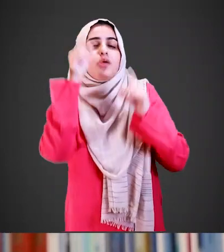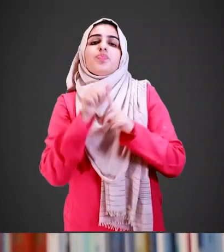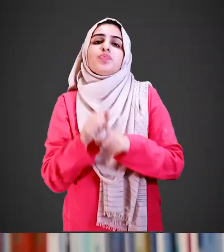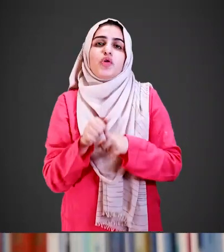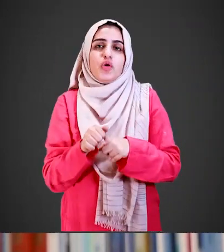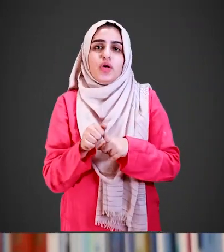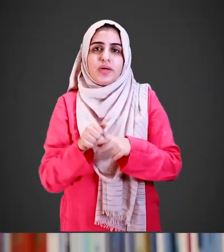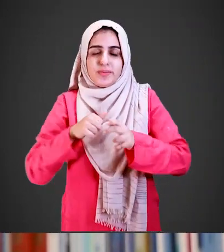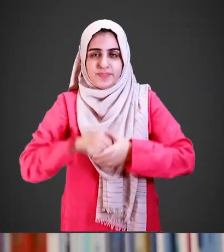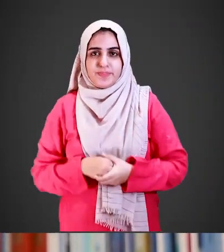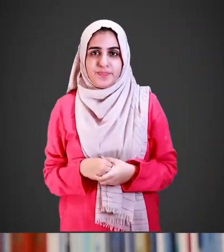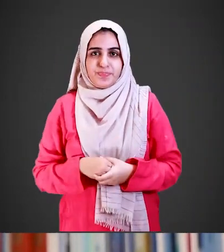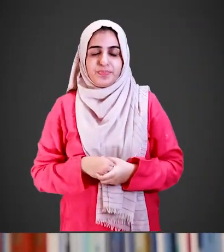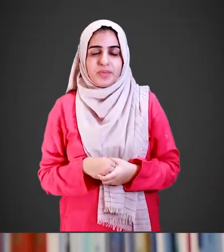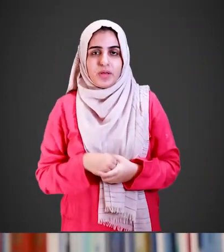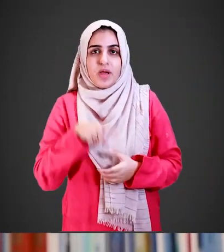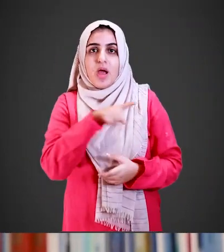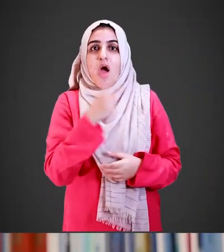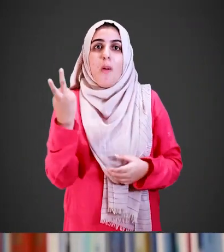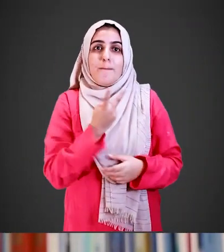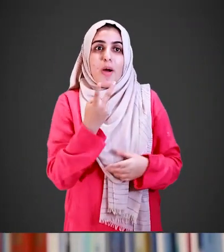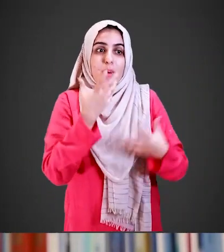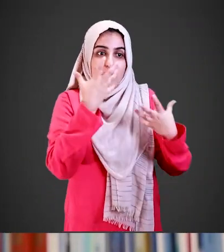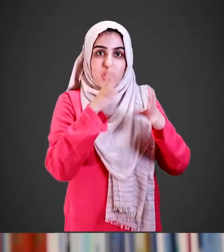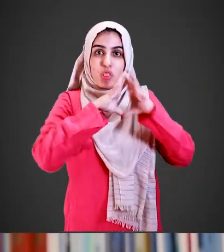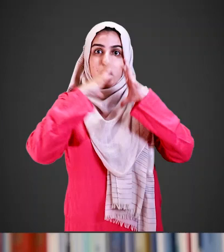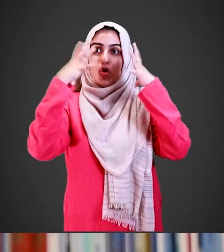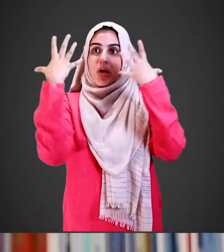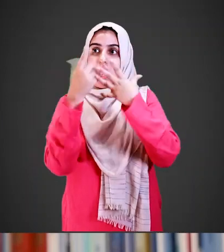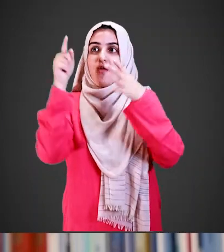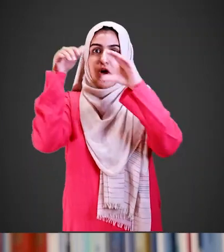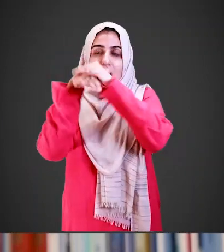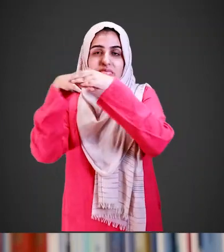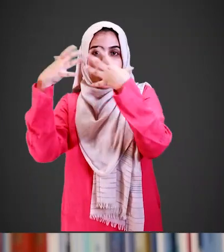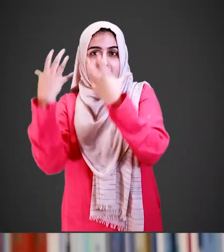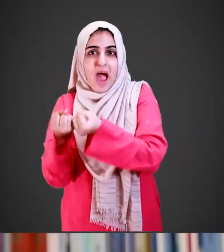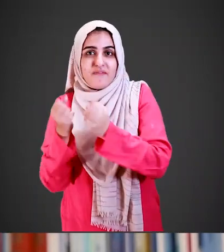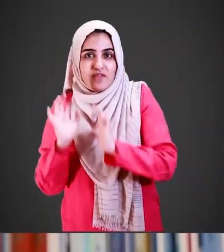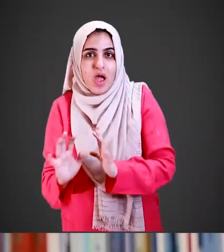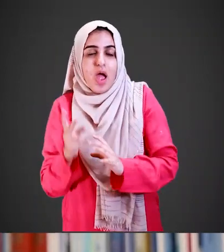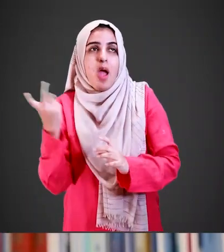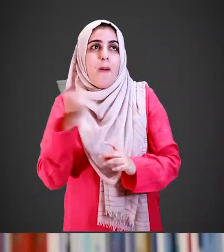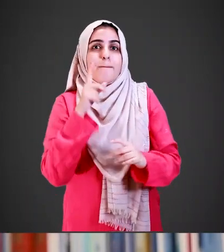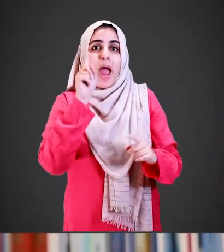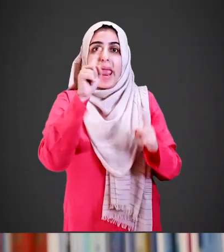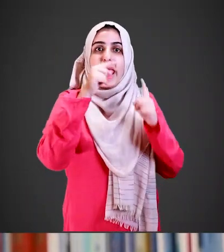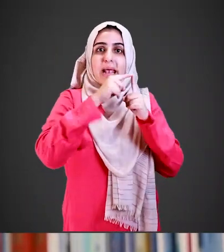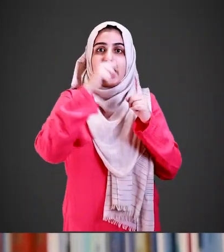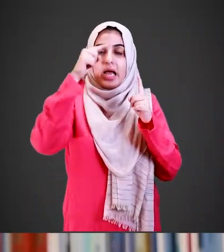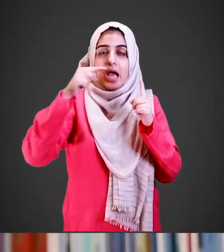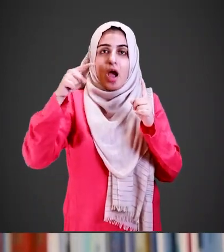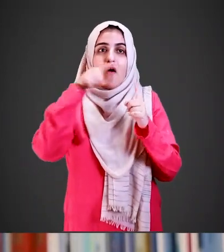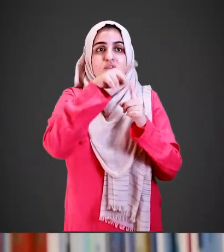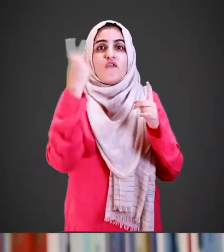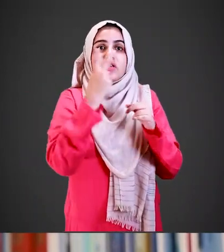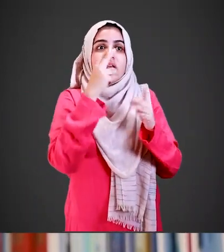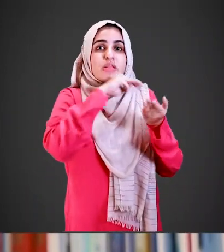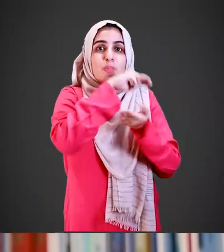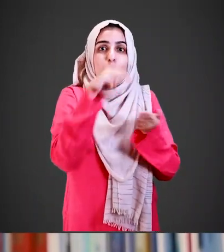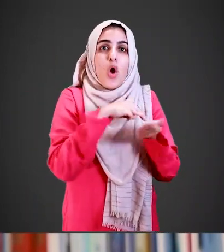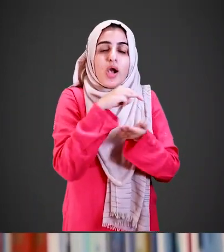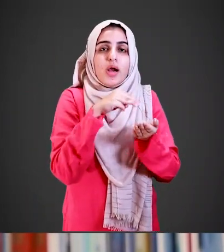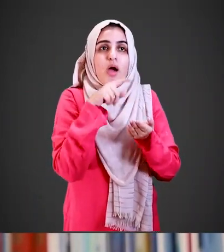جو کہ ابھی تک ایگزسٹ کرتے ہیں دنیا کے اندر۔ جیسے ایک اکانومی کی وہ قسم ہوتی ہے جس کو